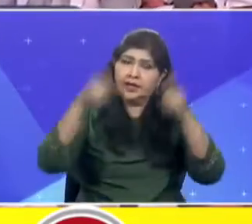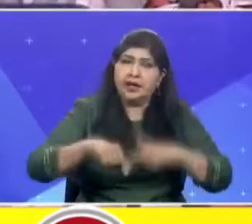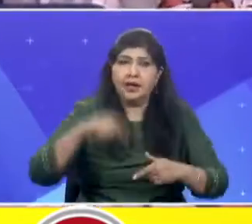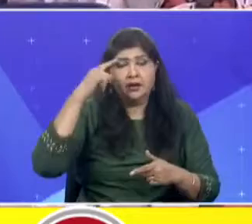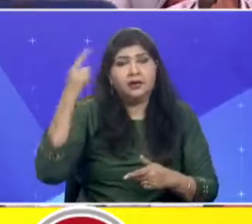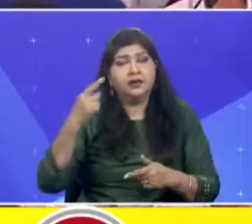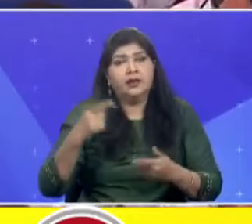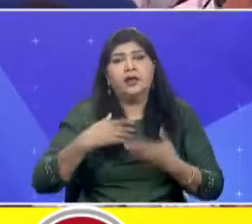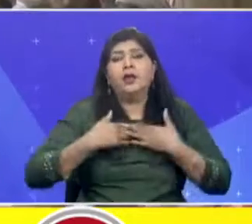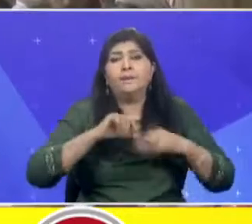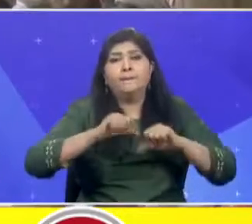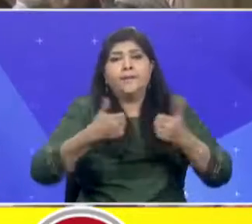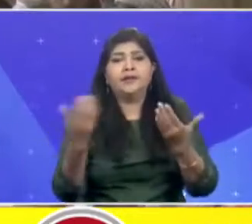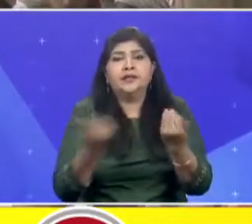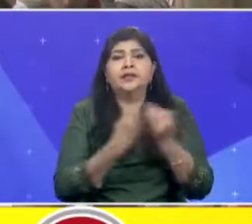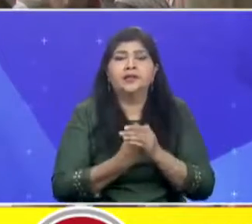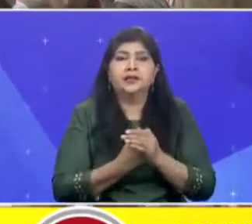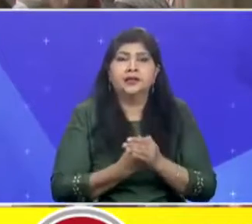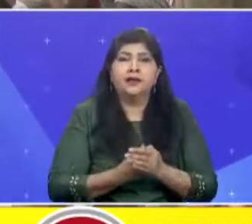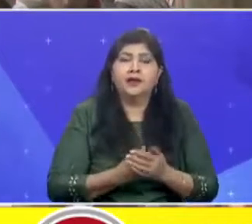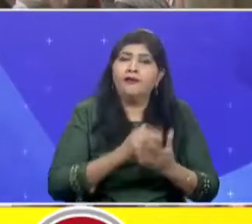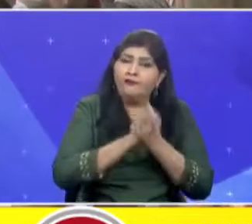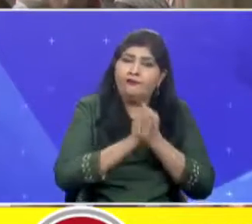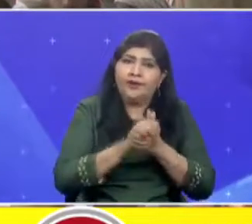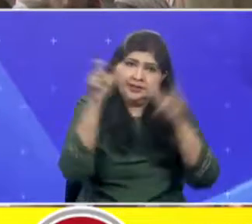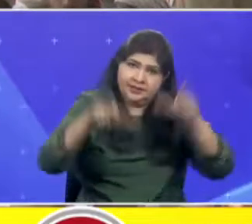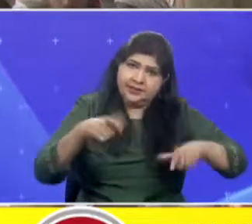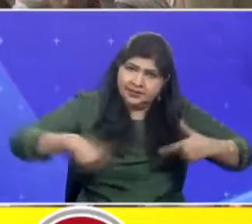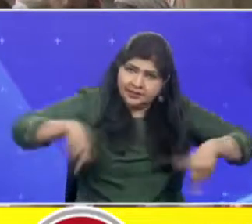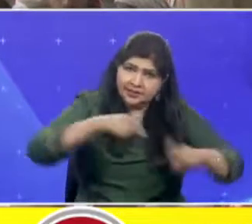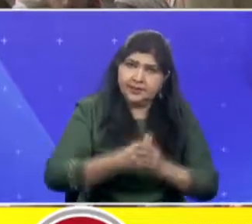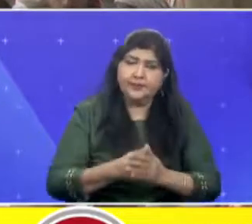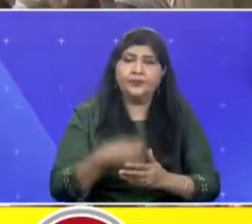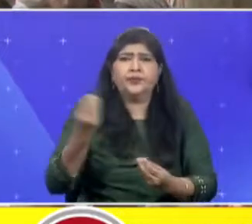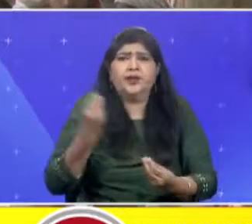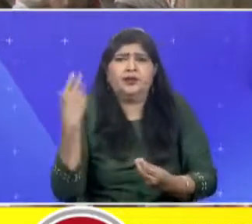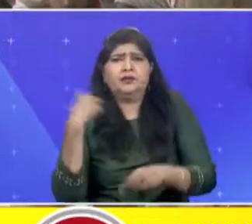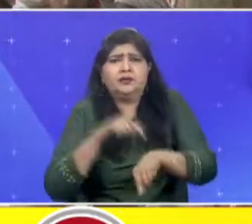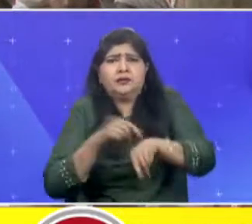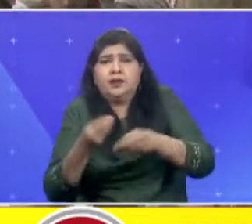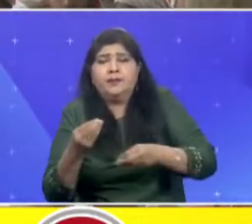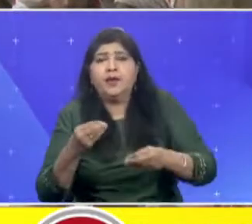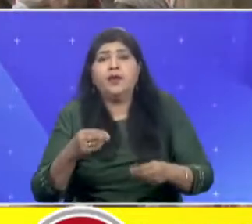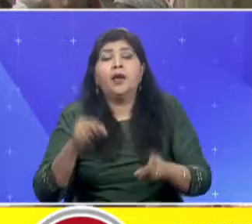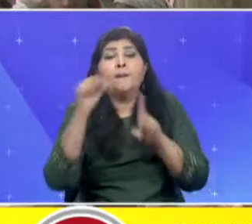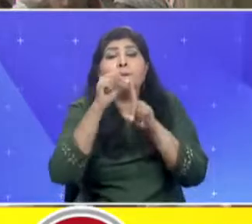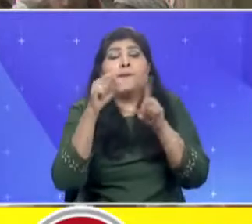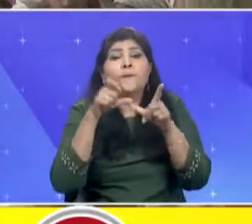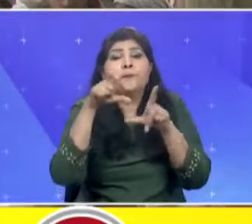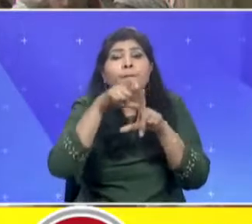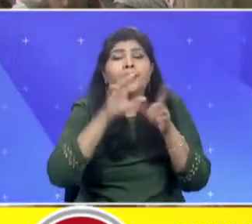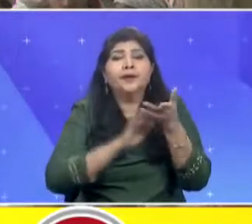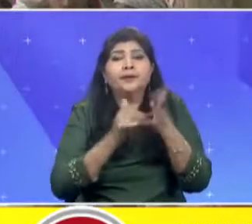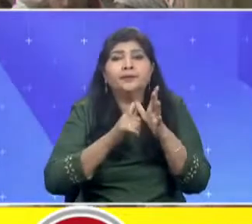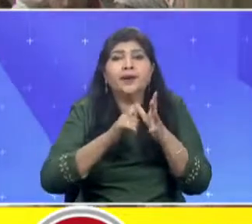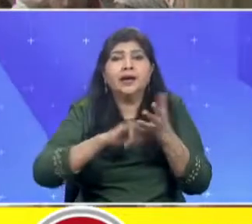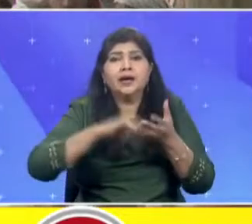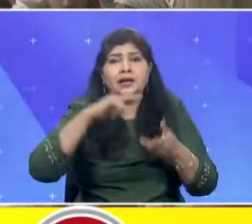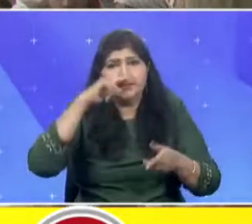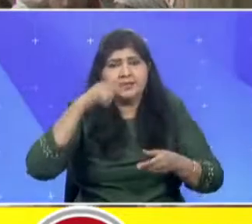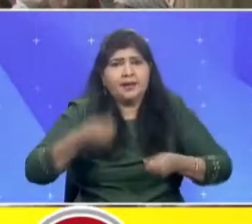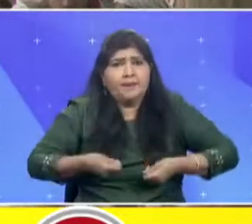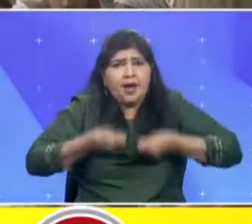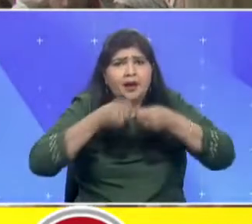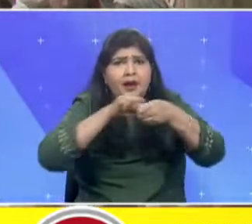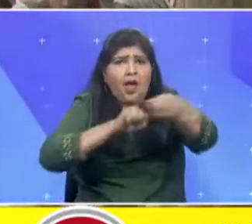करेंगे। मेरे प्यारे देशवासियों, हाल ही में हुए पद्म सम्मान समारोह में